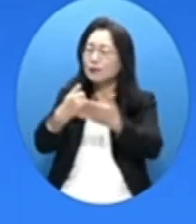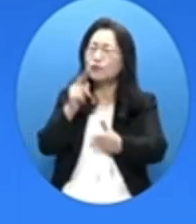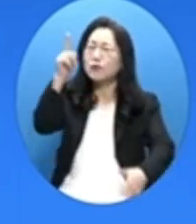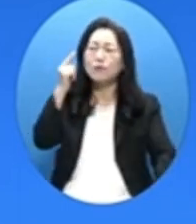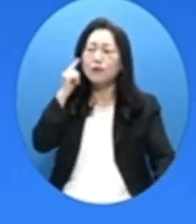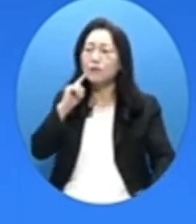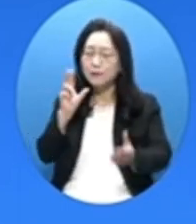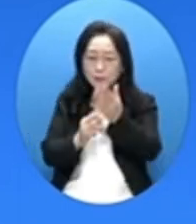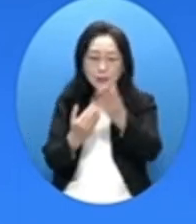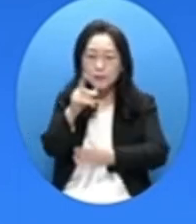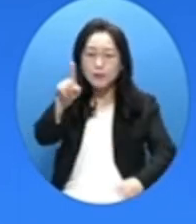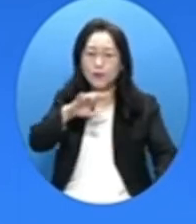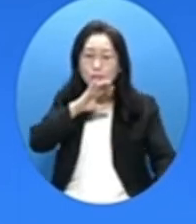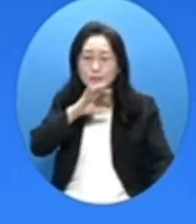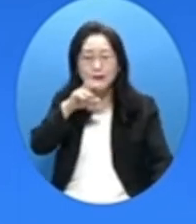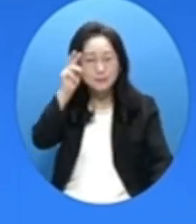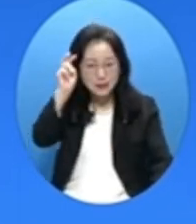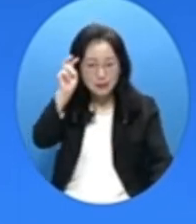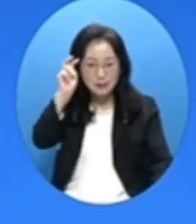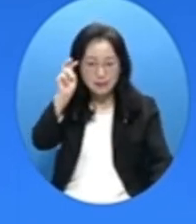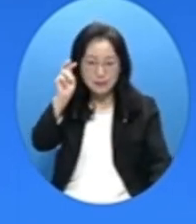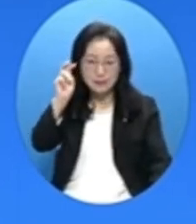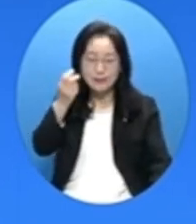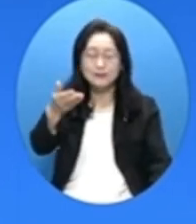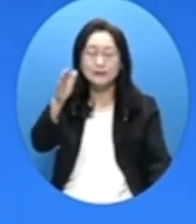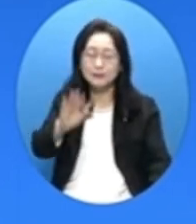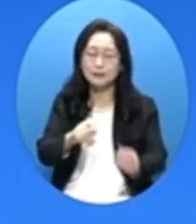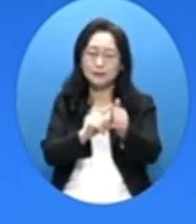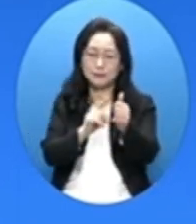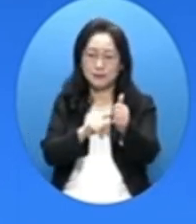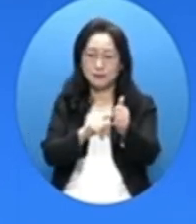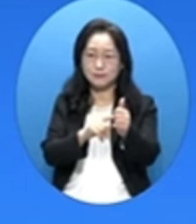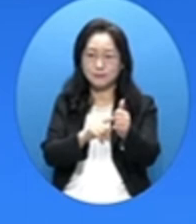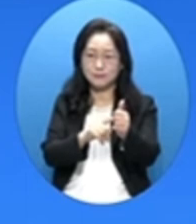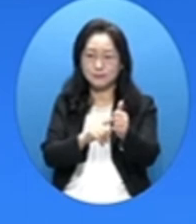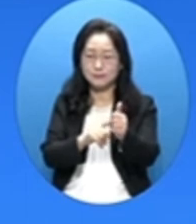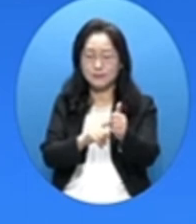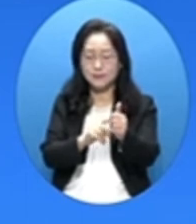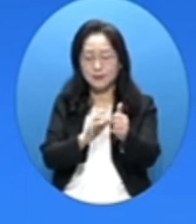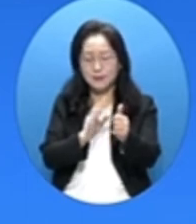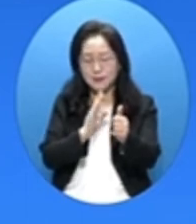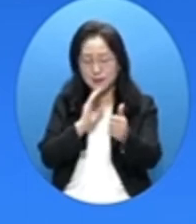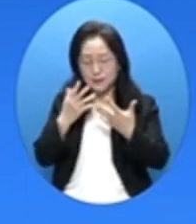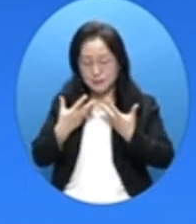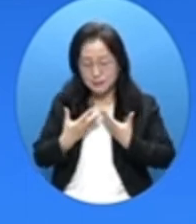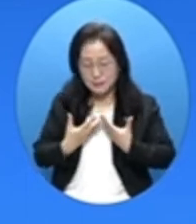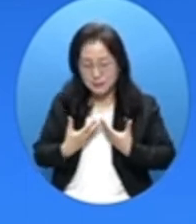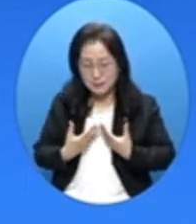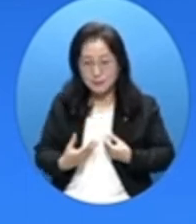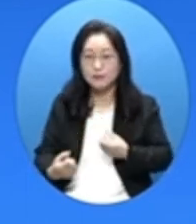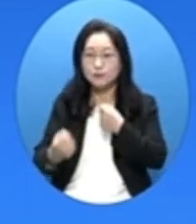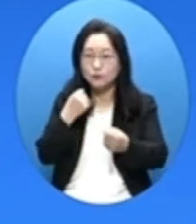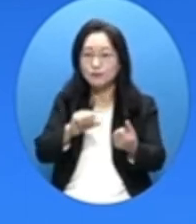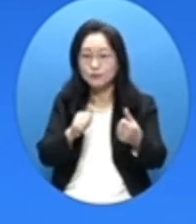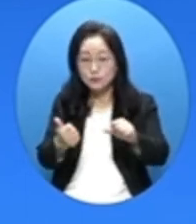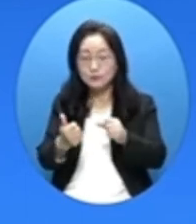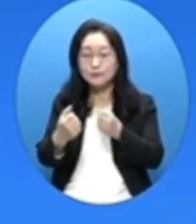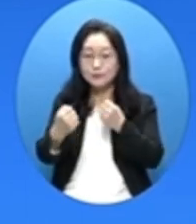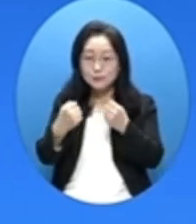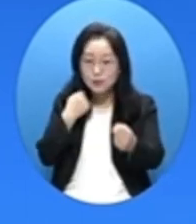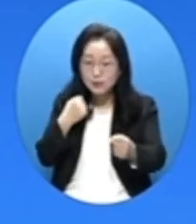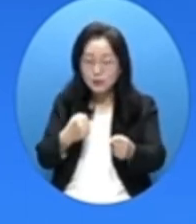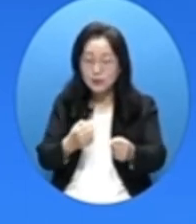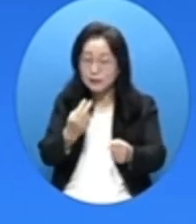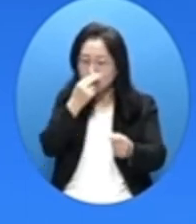있습니까 원망과 불평을 할 수도 있었을 것입니다 그러나 그는 그 절망의 순간에 죽음의 순간에